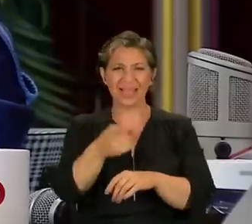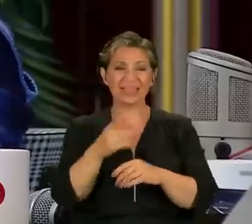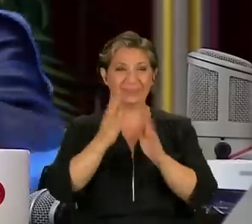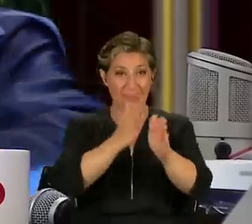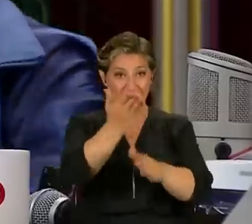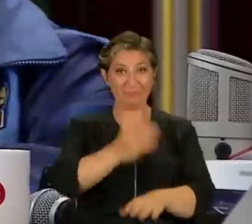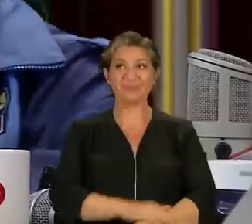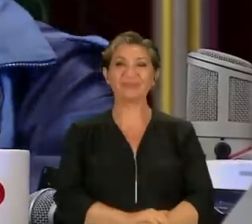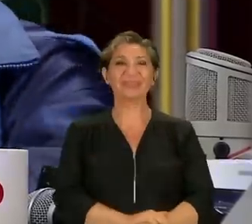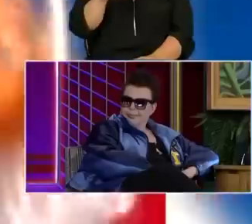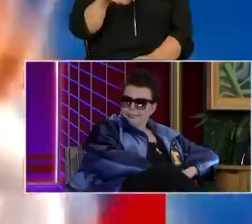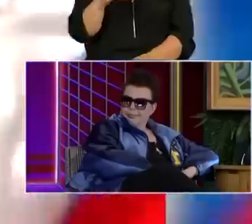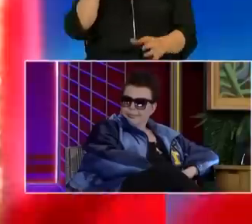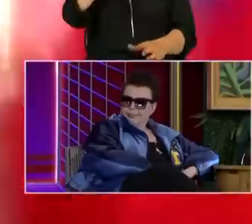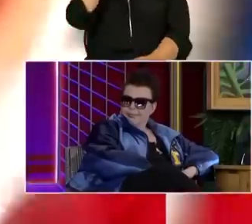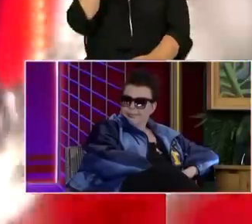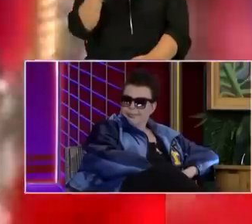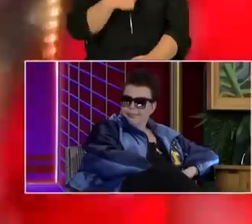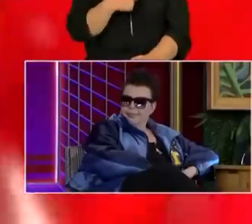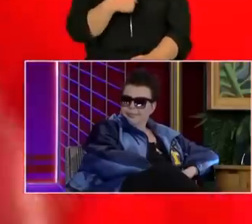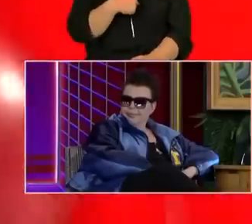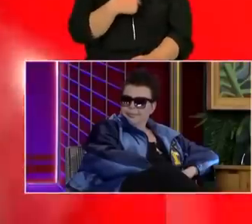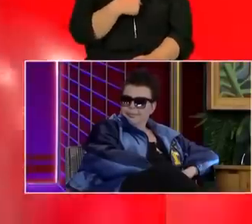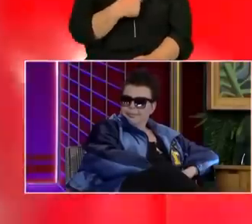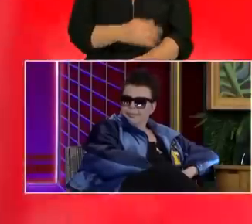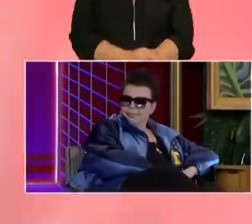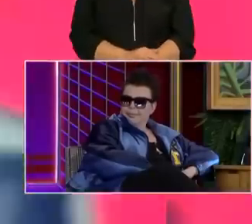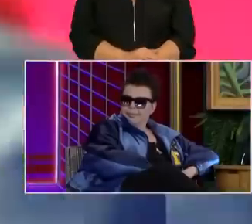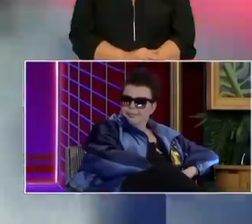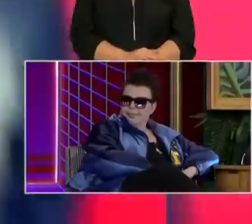devam. Anla beni.